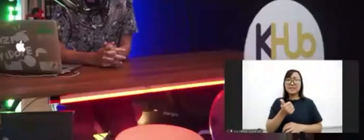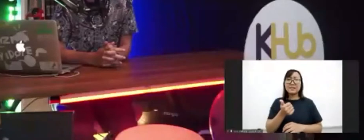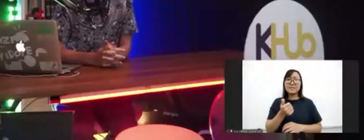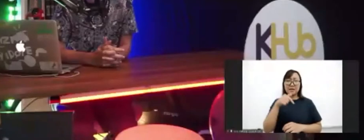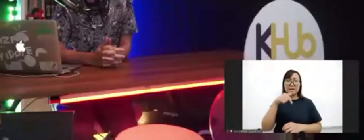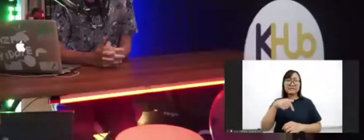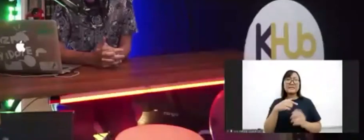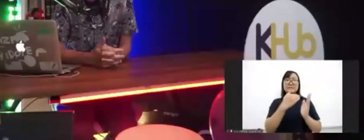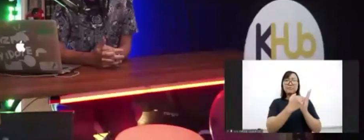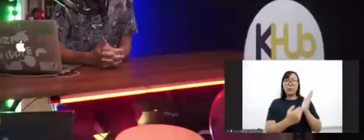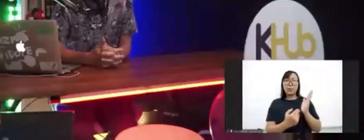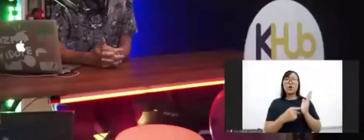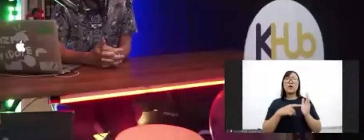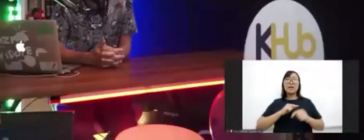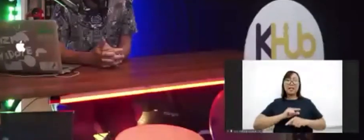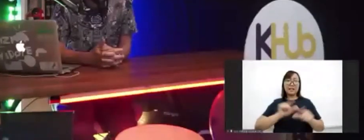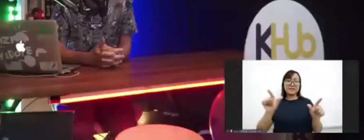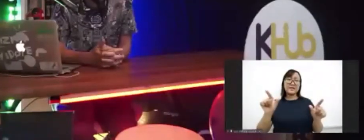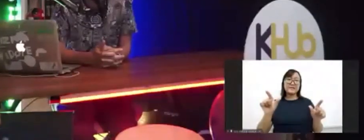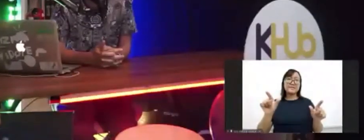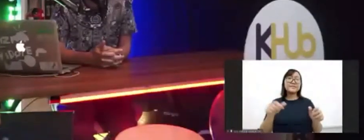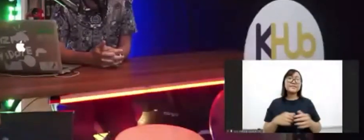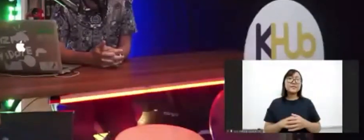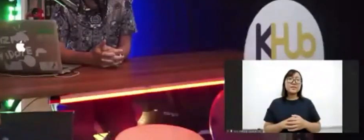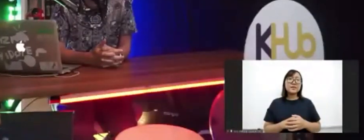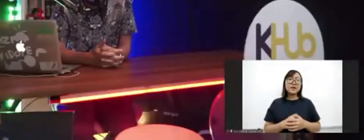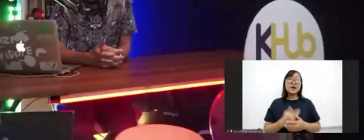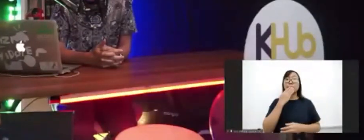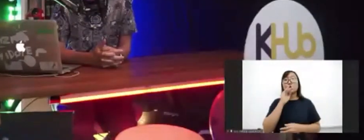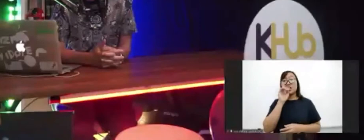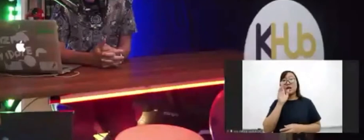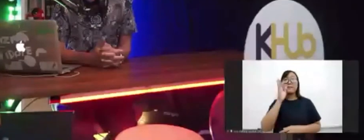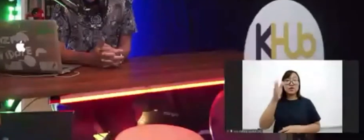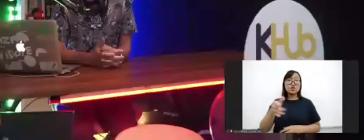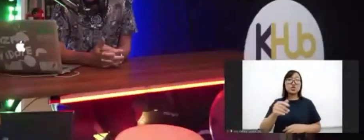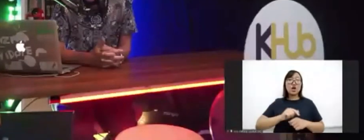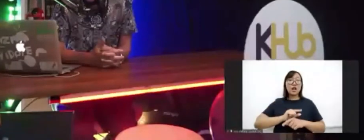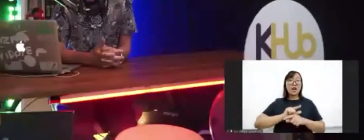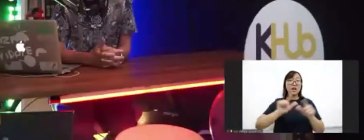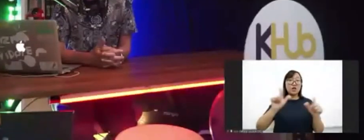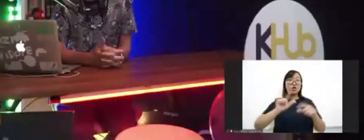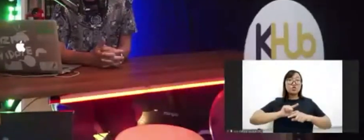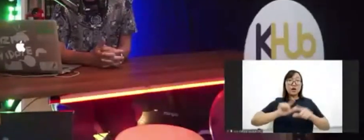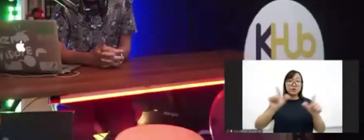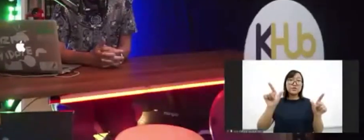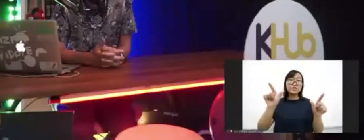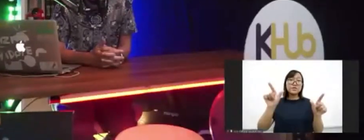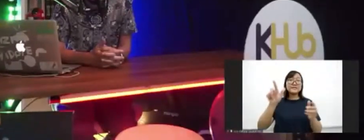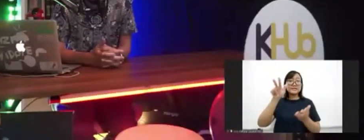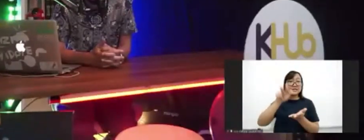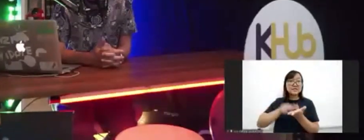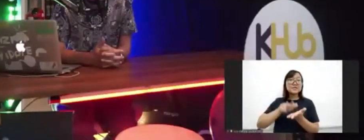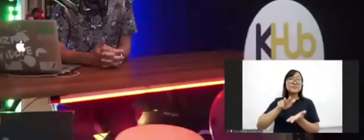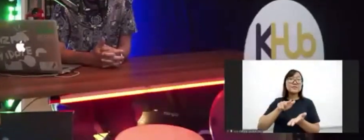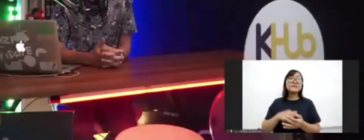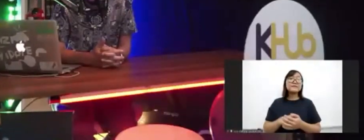lebih efektif gitu ya alhamdulillah jadi besok mulai diluncurkan ya secara resmi ya bagian ya jadi ingin Ah mungkin tambahan